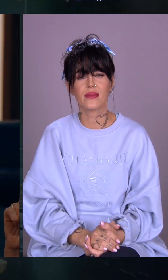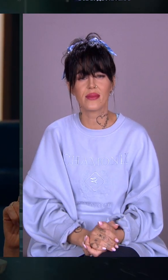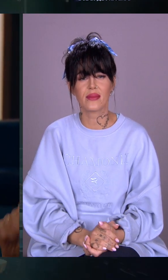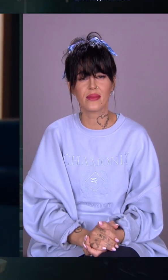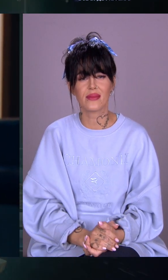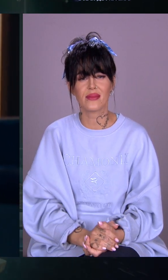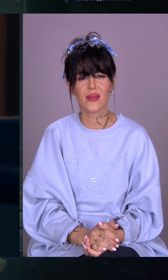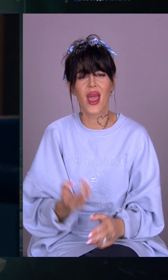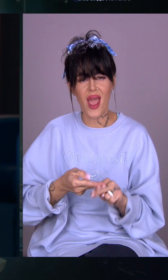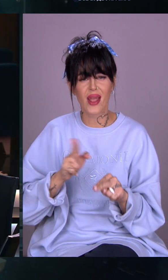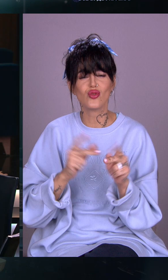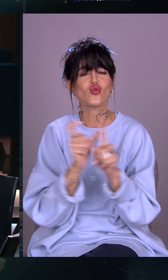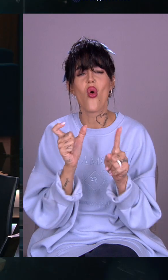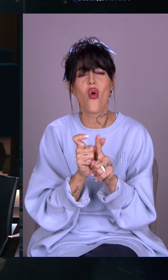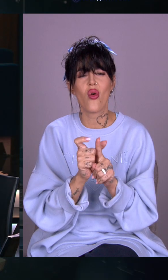цвиглі.